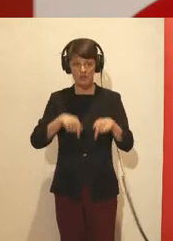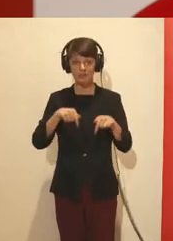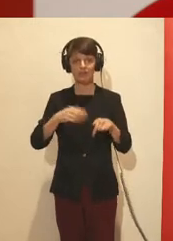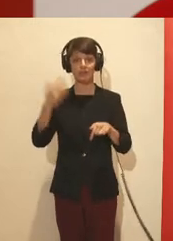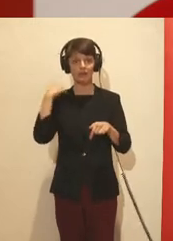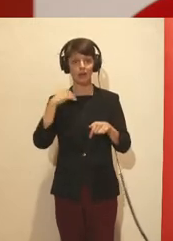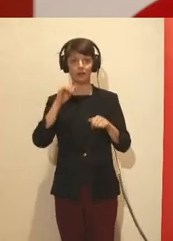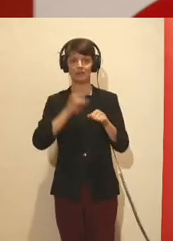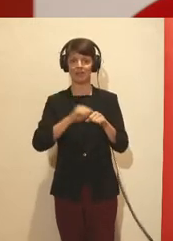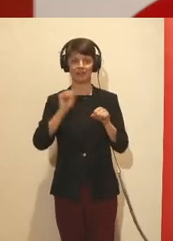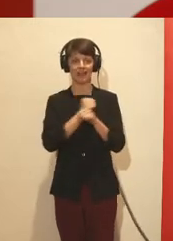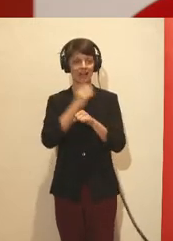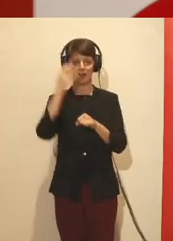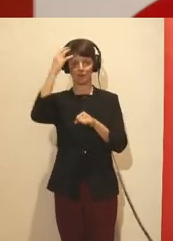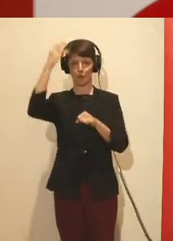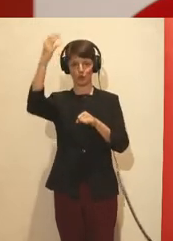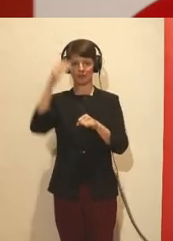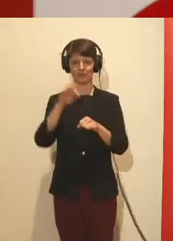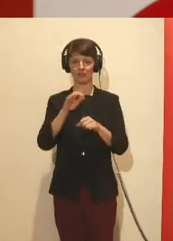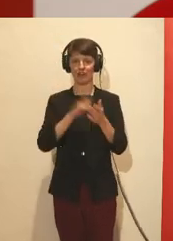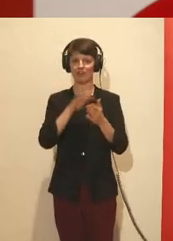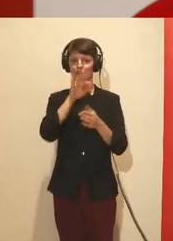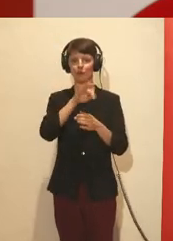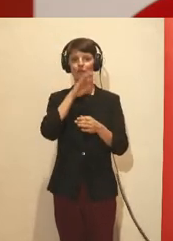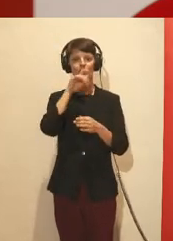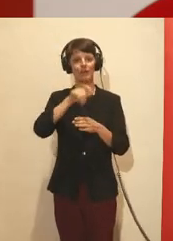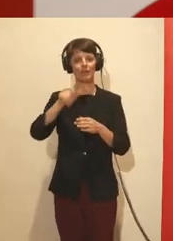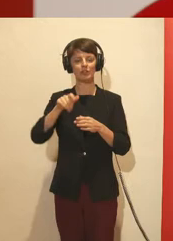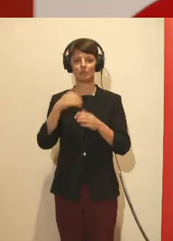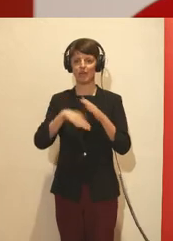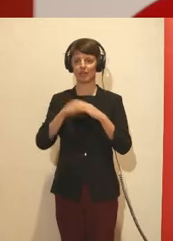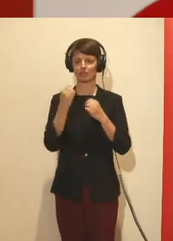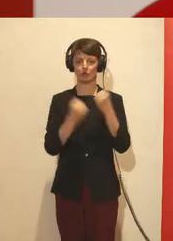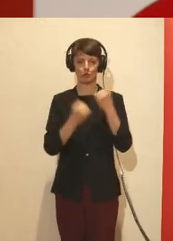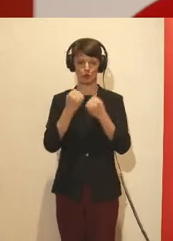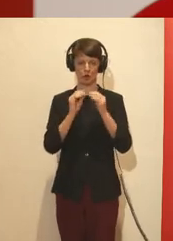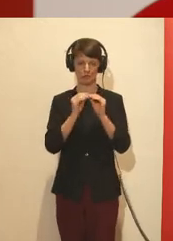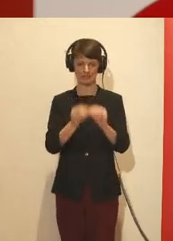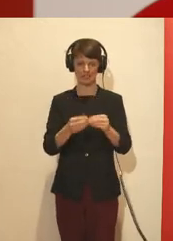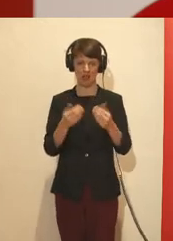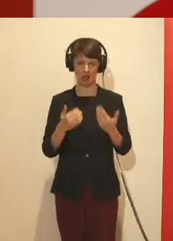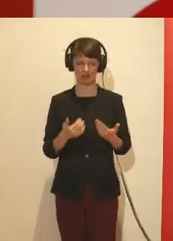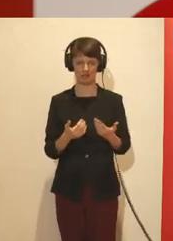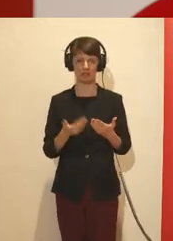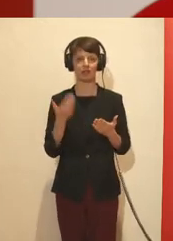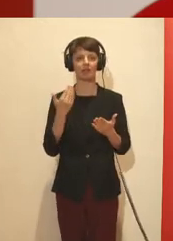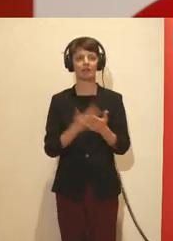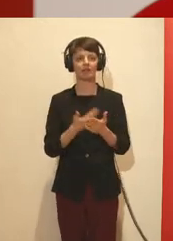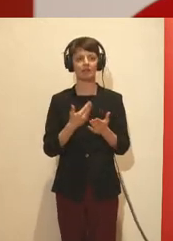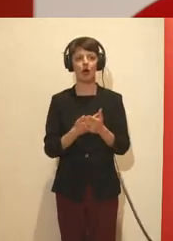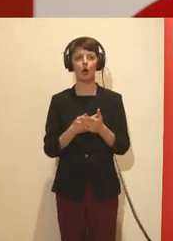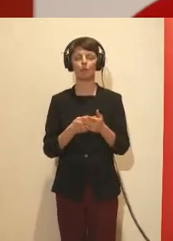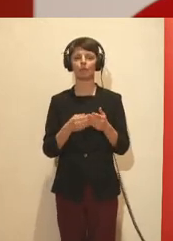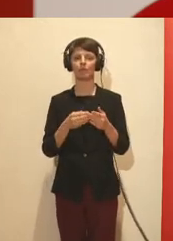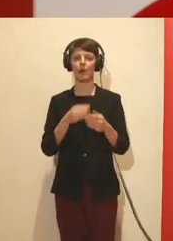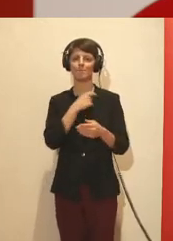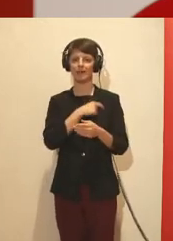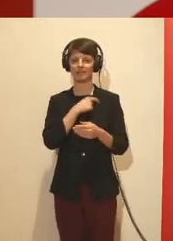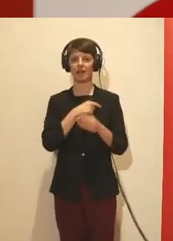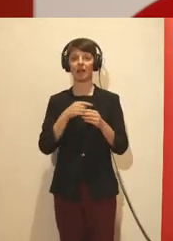sich damals niemand vorstellen weil es für viele menschen erstmal schwieriger geworden ist und deshalb müssen fortschrittliche